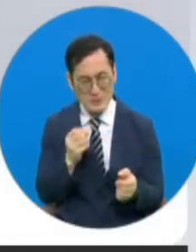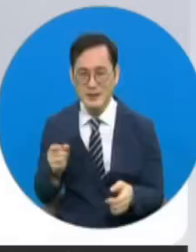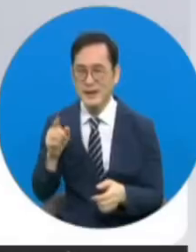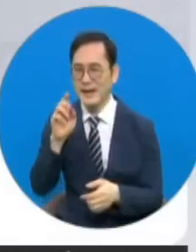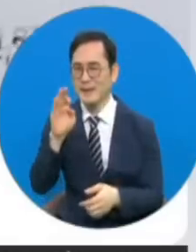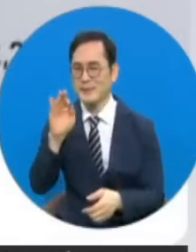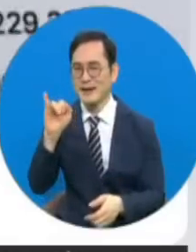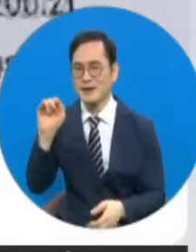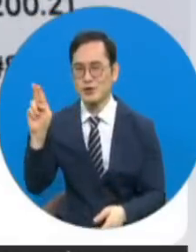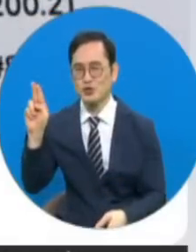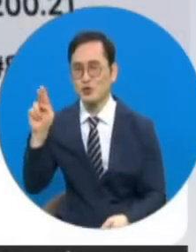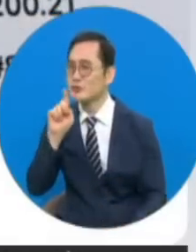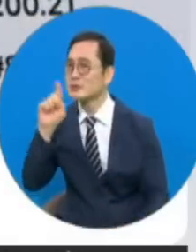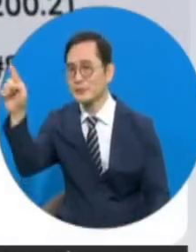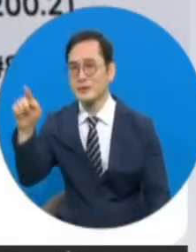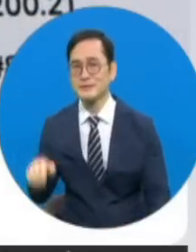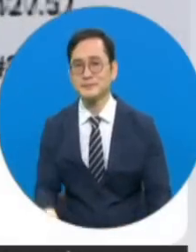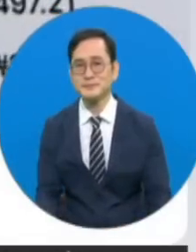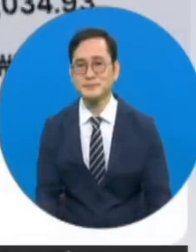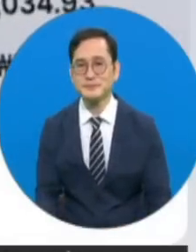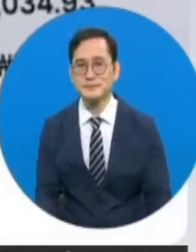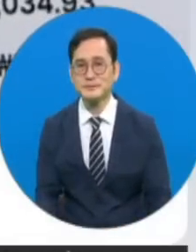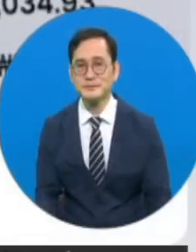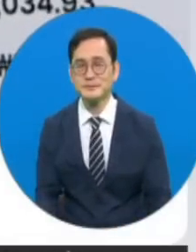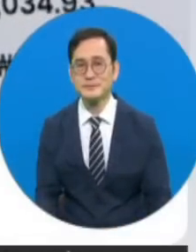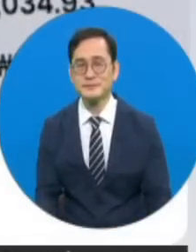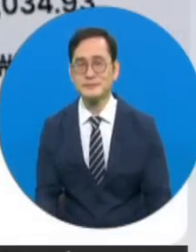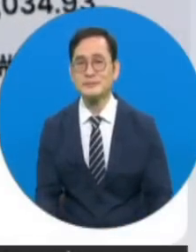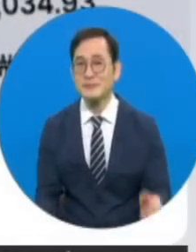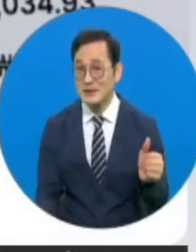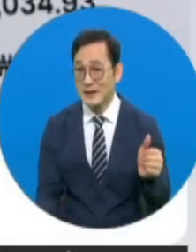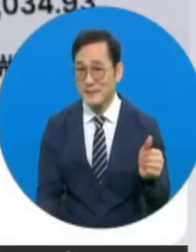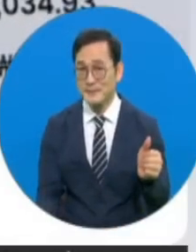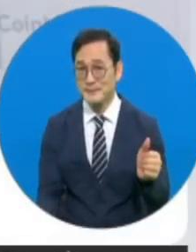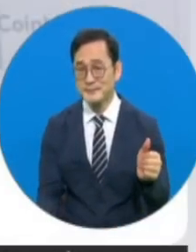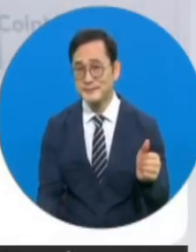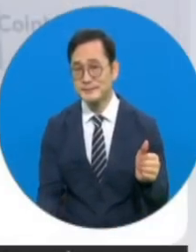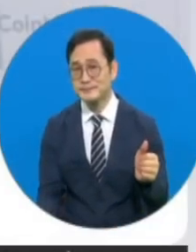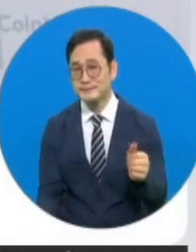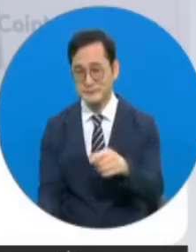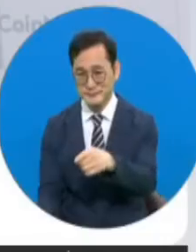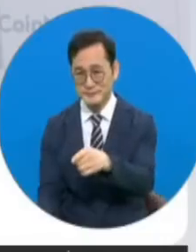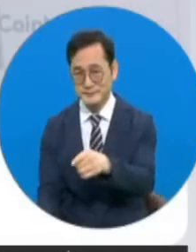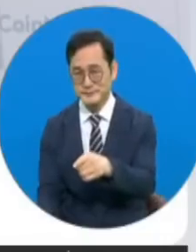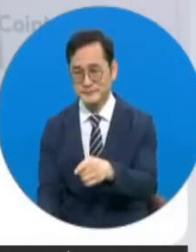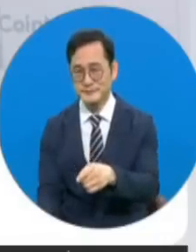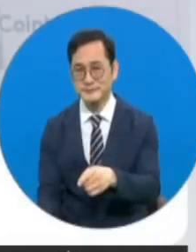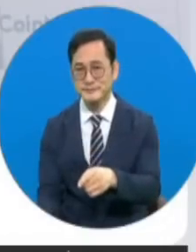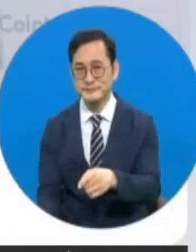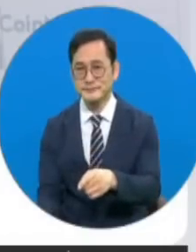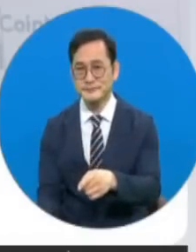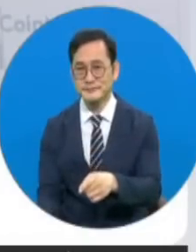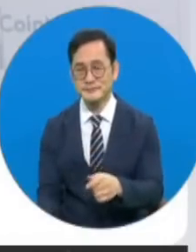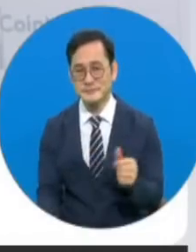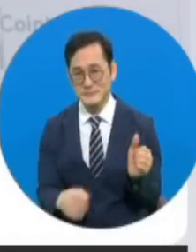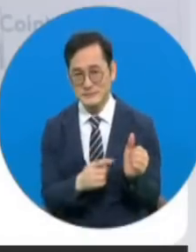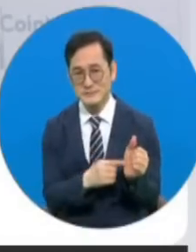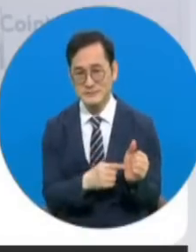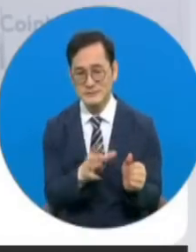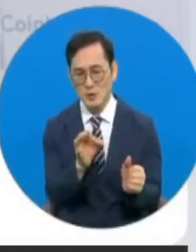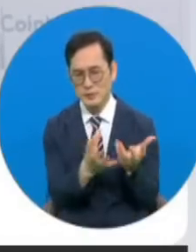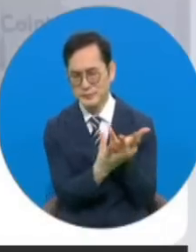그 앞서의 영장의 죄명이 세 가지 정도 적셔야 돼 있는데 하나가 이제 자금세탁